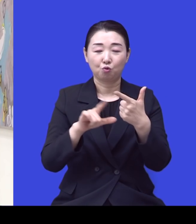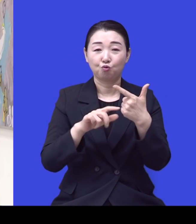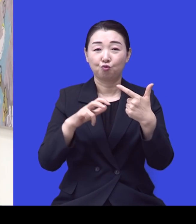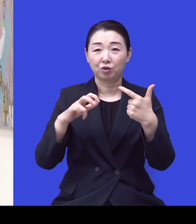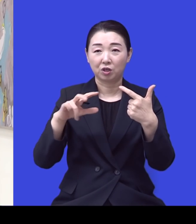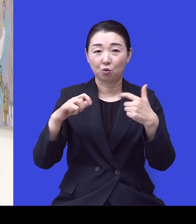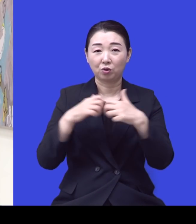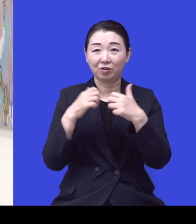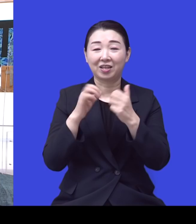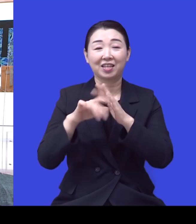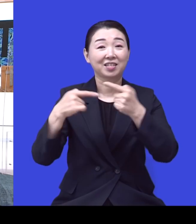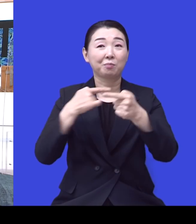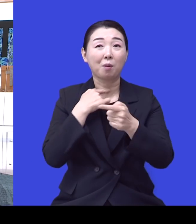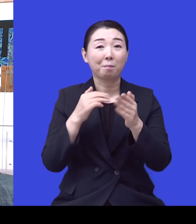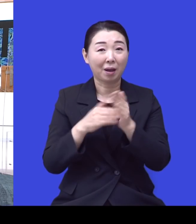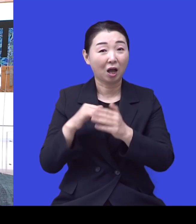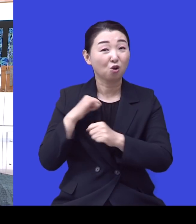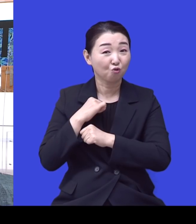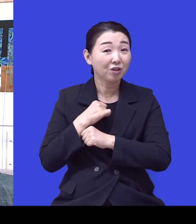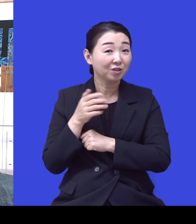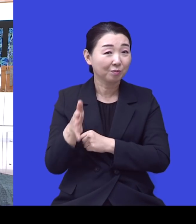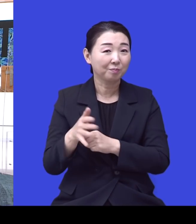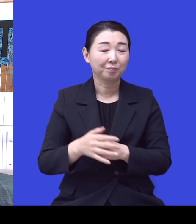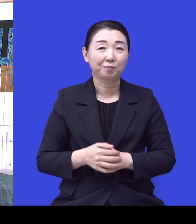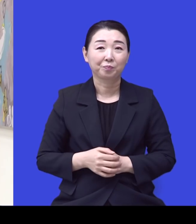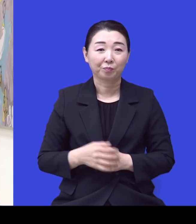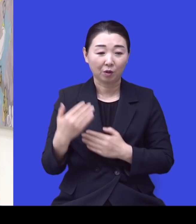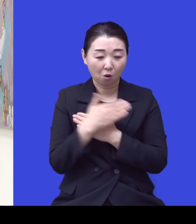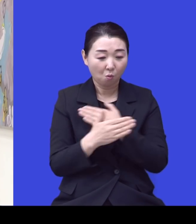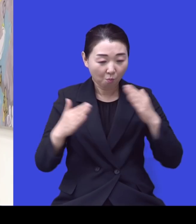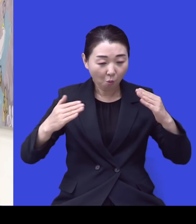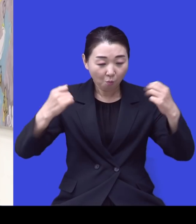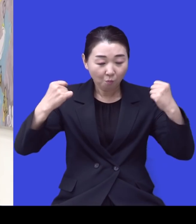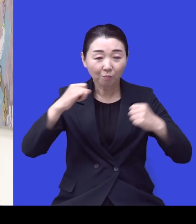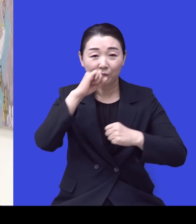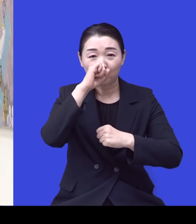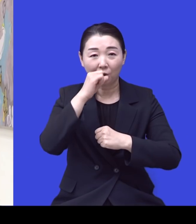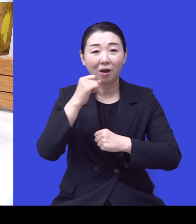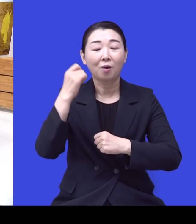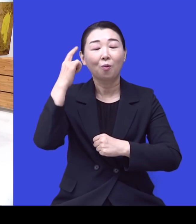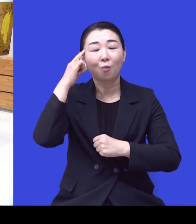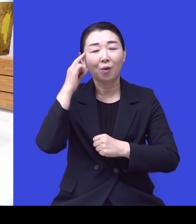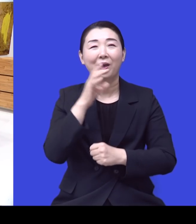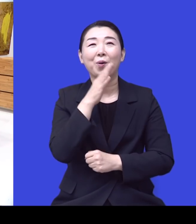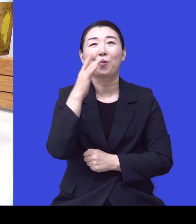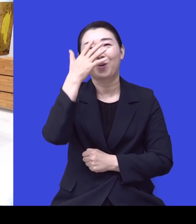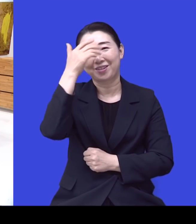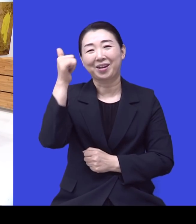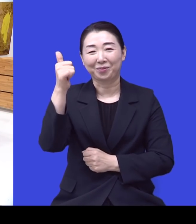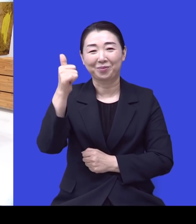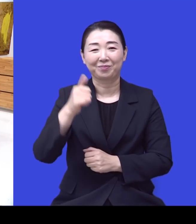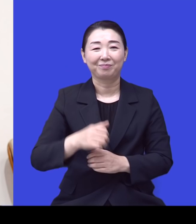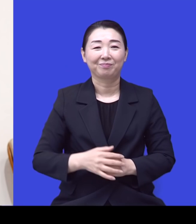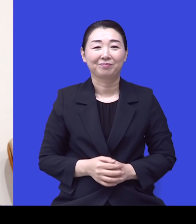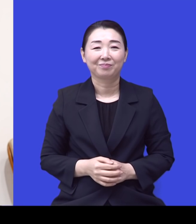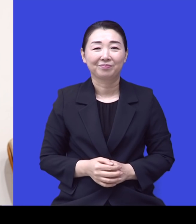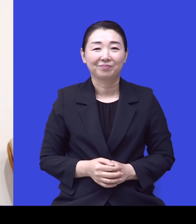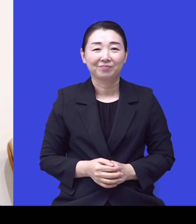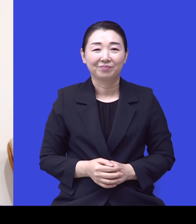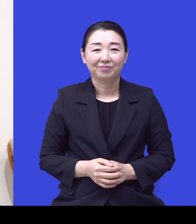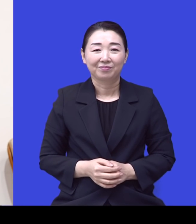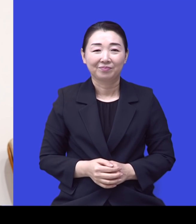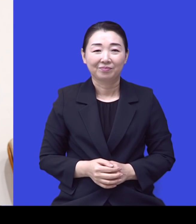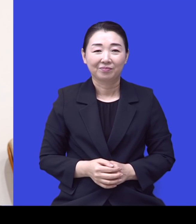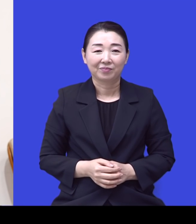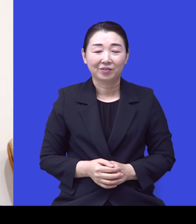있으시고 워낙 체격도 건장하시고 이미 제가 갔을 때는 원로 장로님이셨어요. 예. 근데